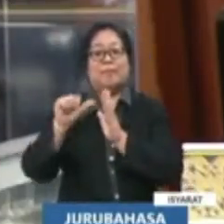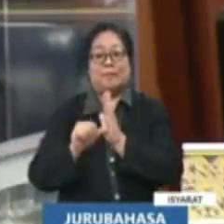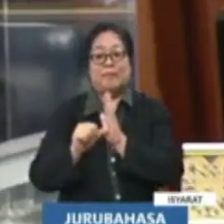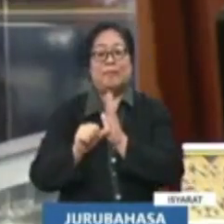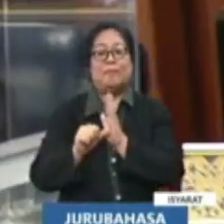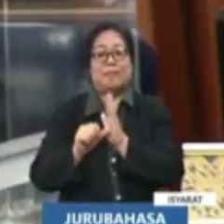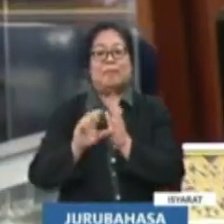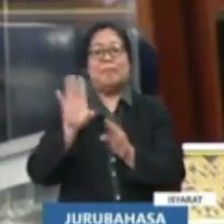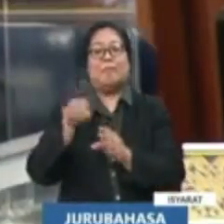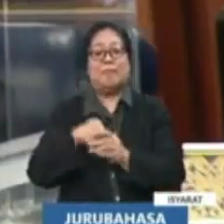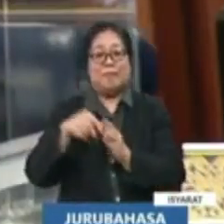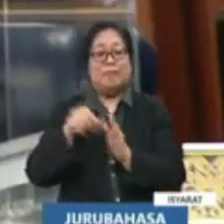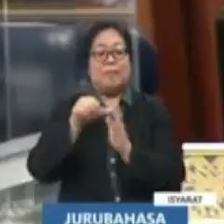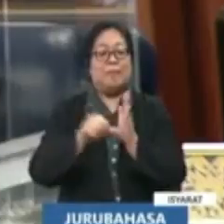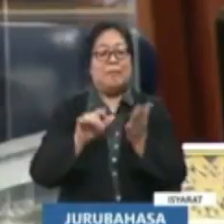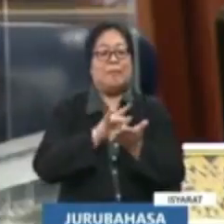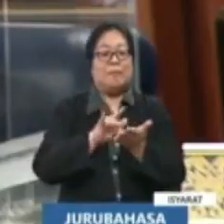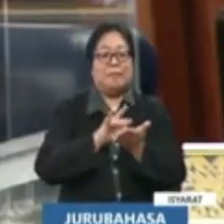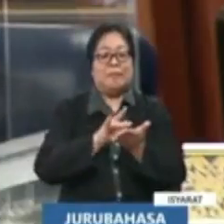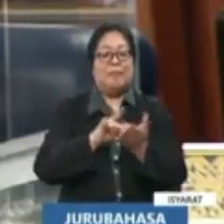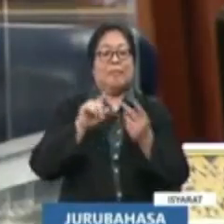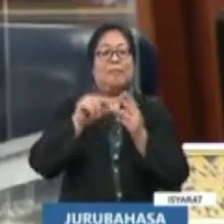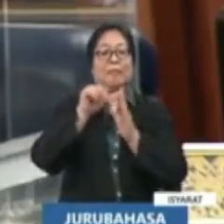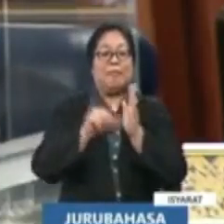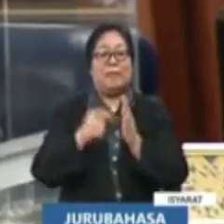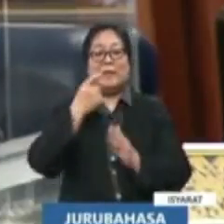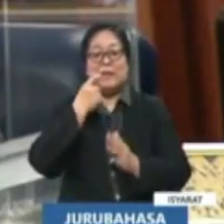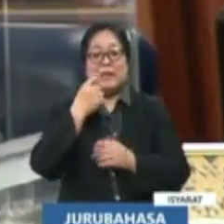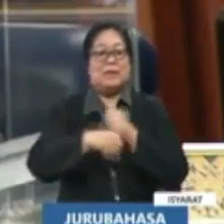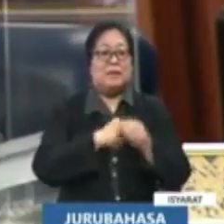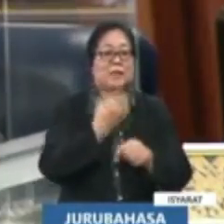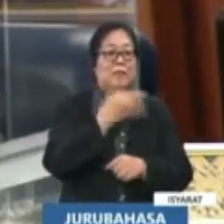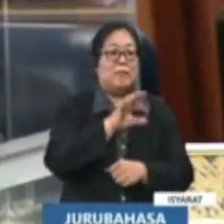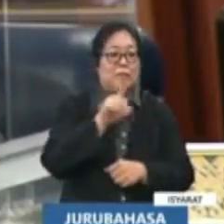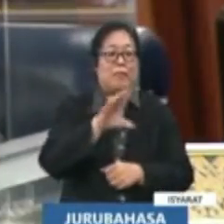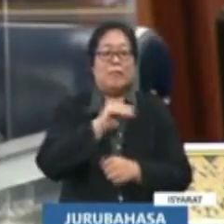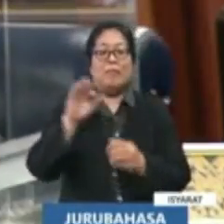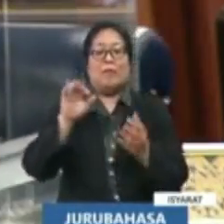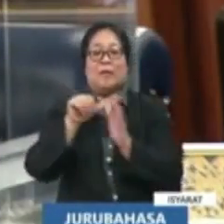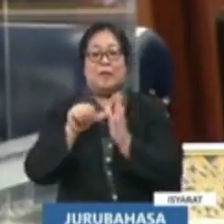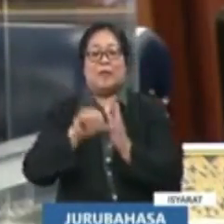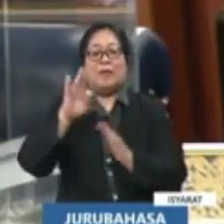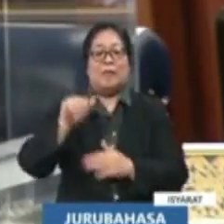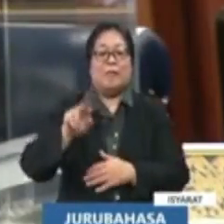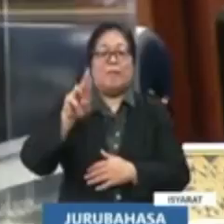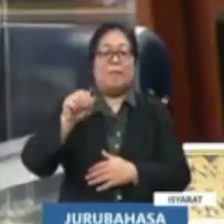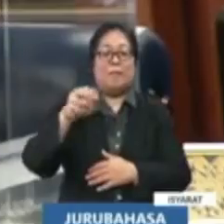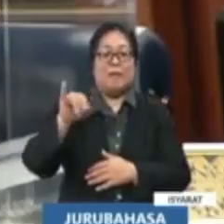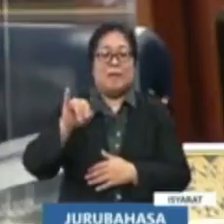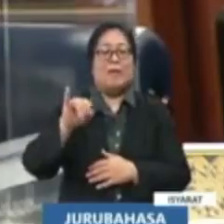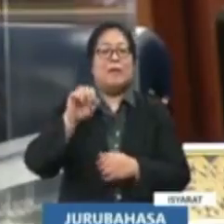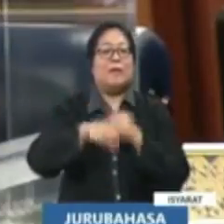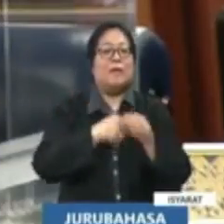ini melibatkan akta perbuatan atau pegigian 1921 dan juga 50 Bagaimana tentang